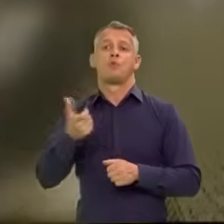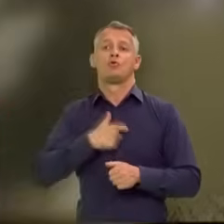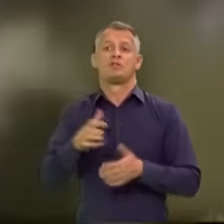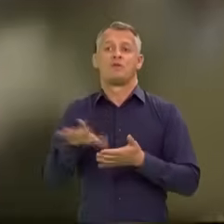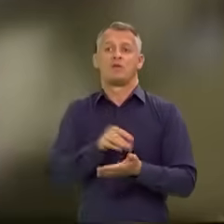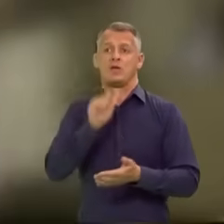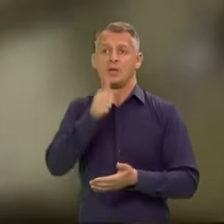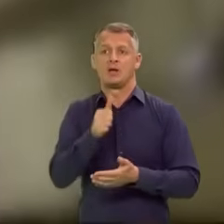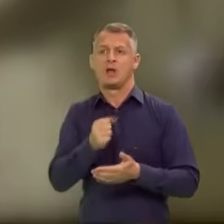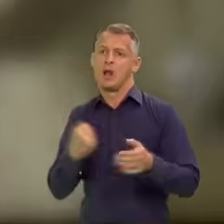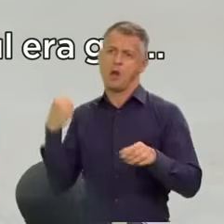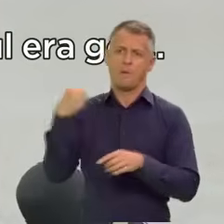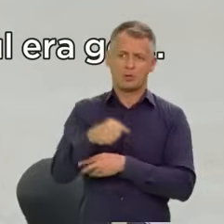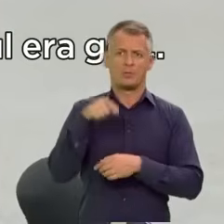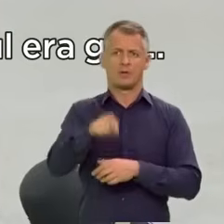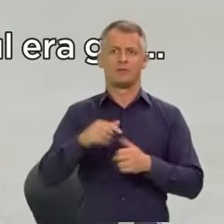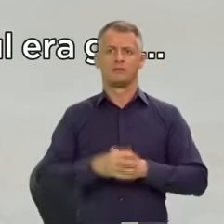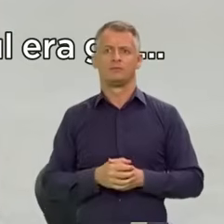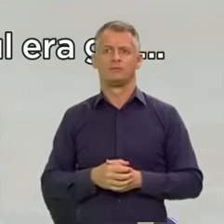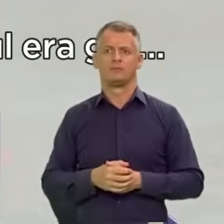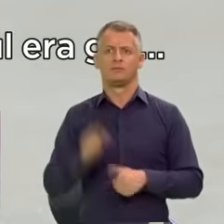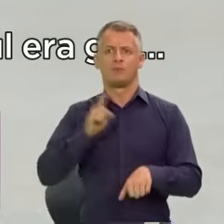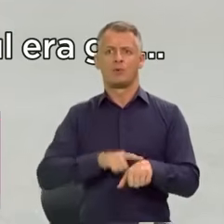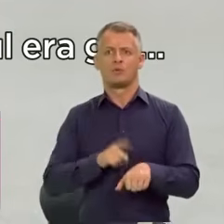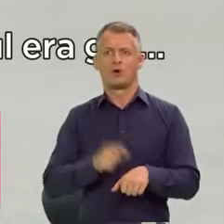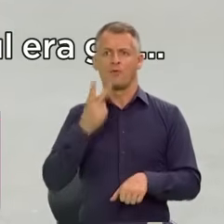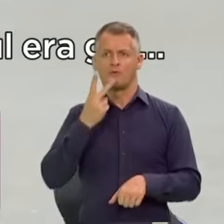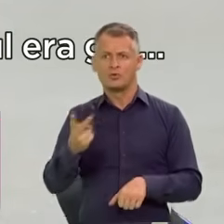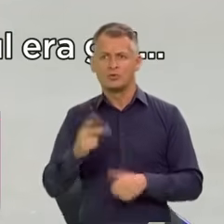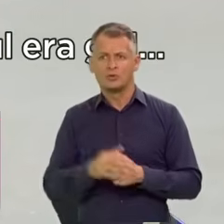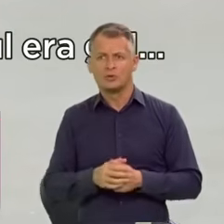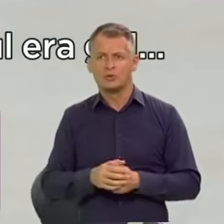nimic, l-au snopit în bătaie. În momentul în care au văzut și portofelul lui Paul,